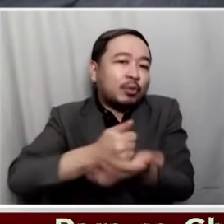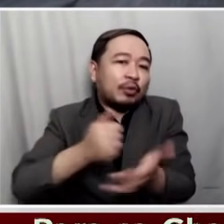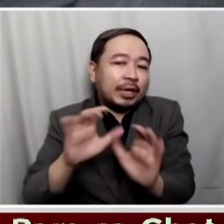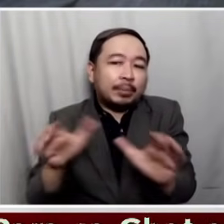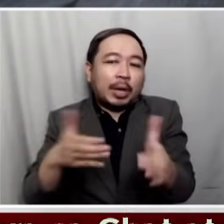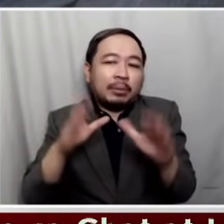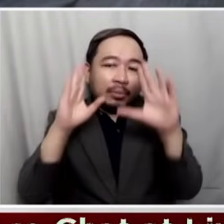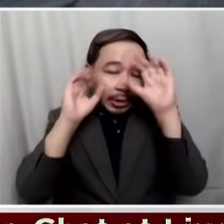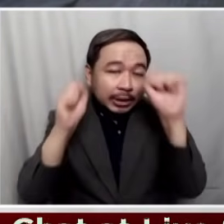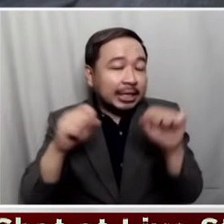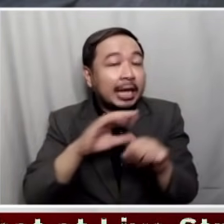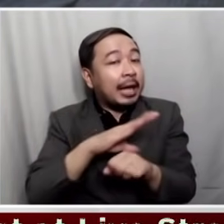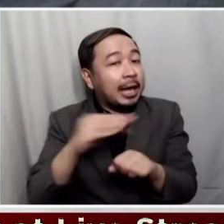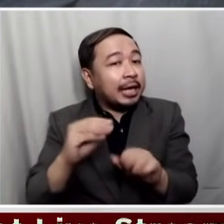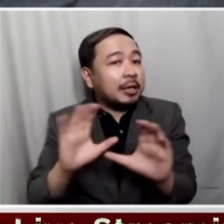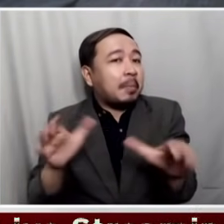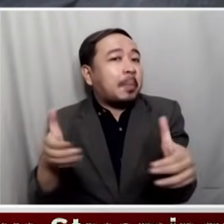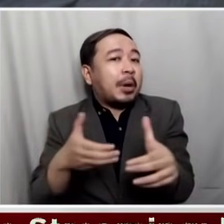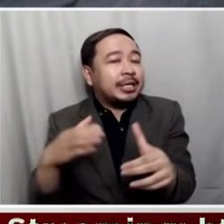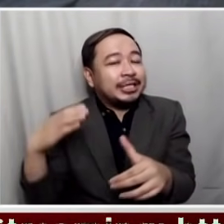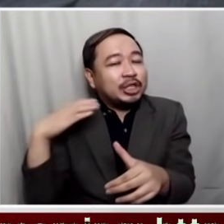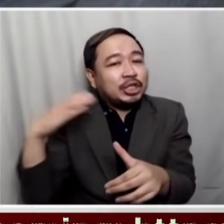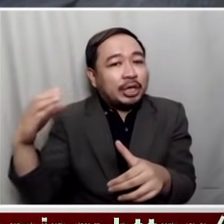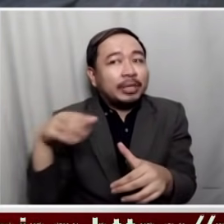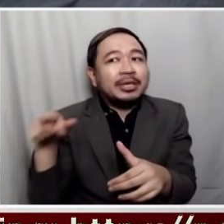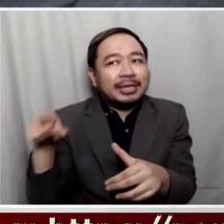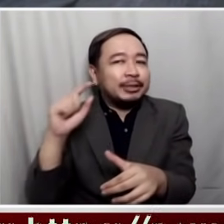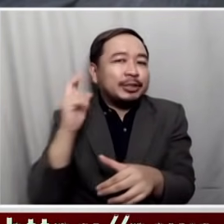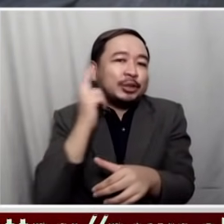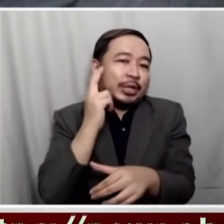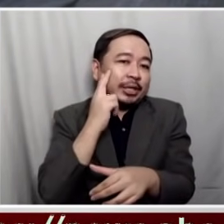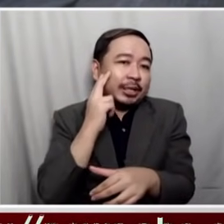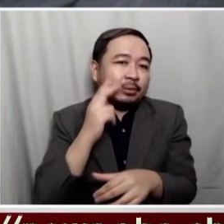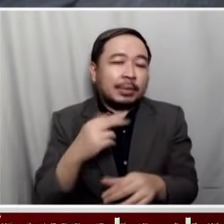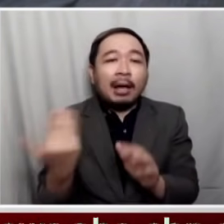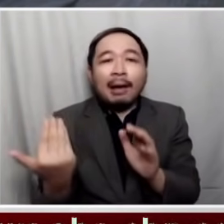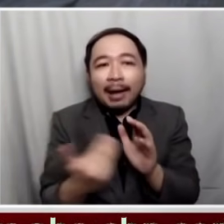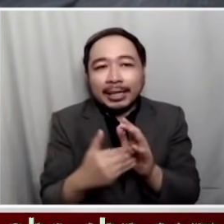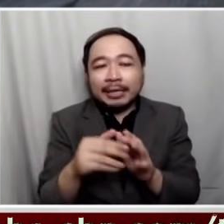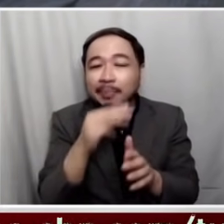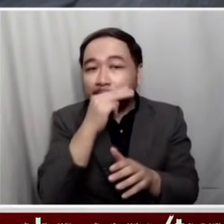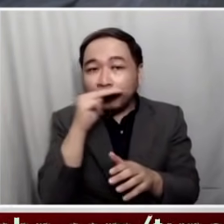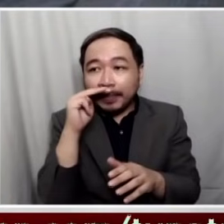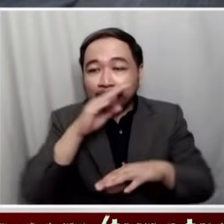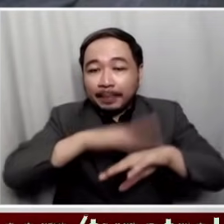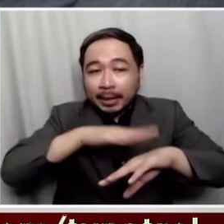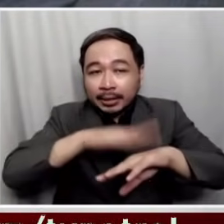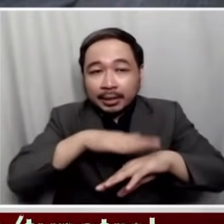party chairman na si Pangulong Rodrigo Duterte. Muli ring nagpaalala si Pacquiao sa kanyang mga